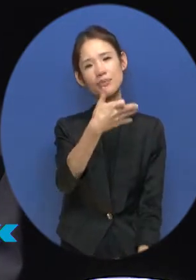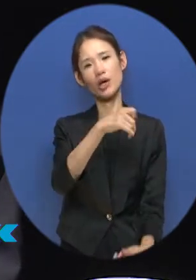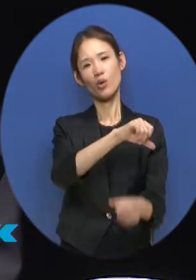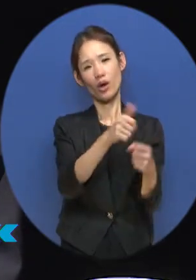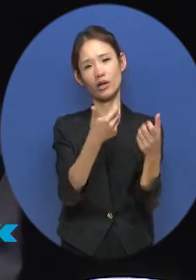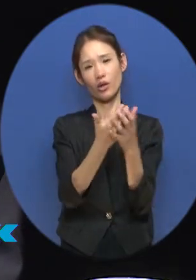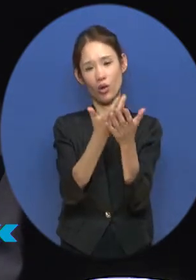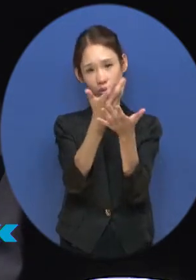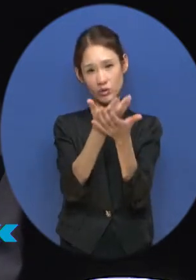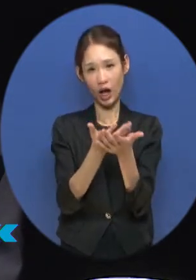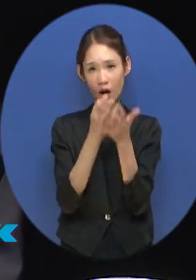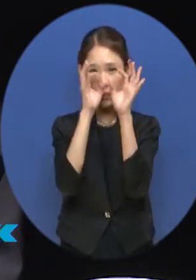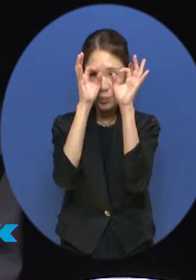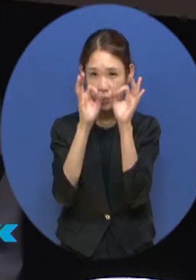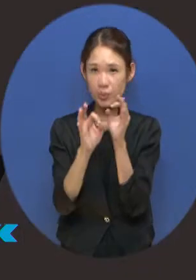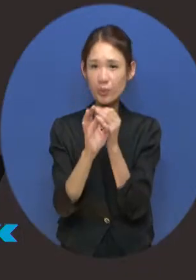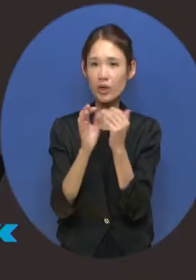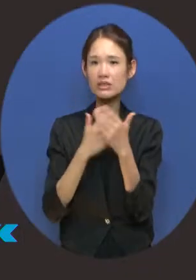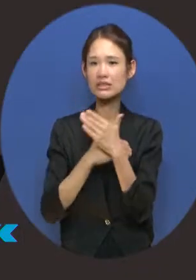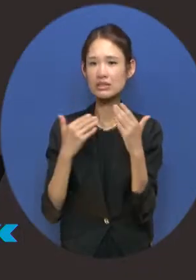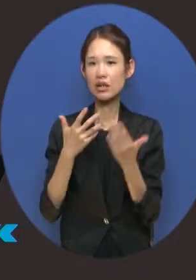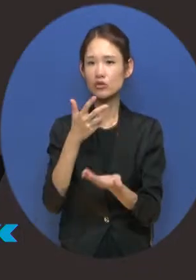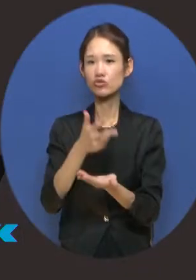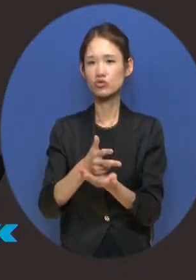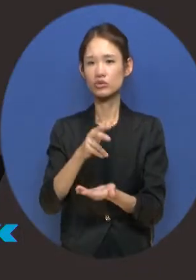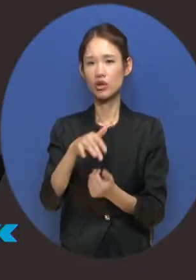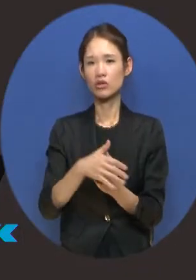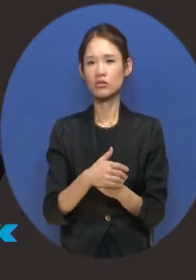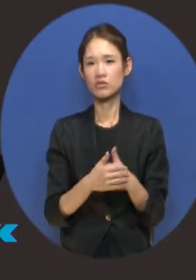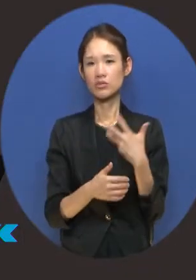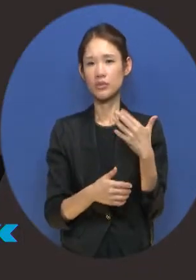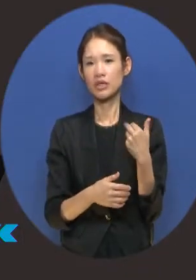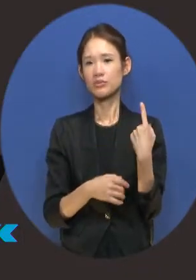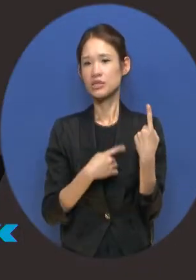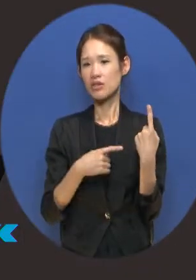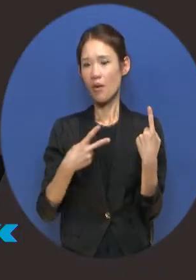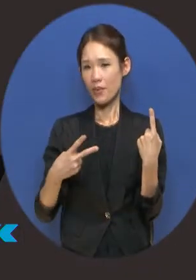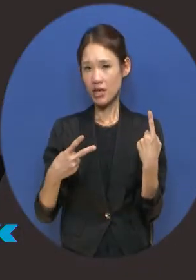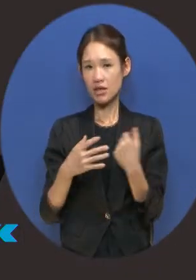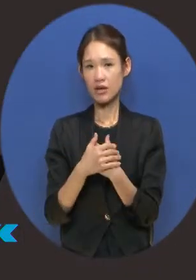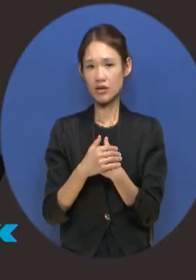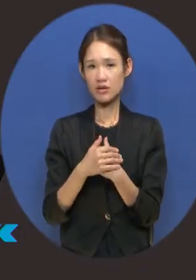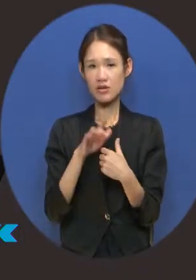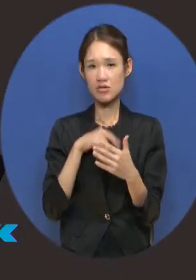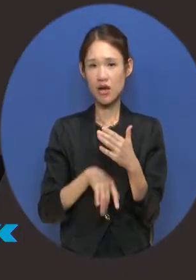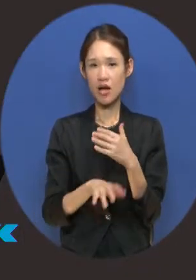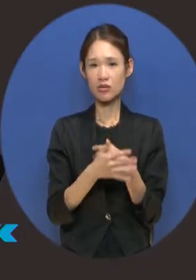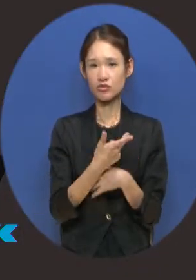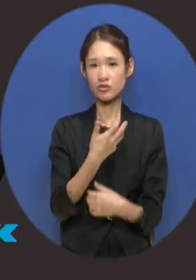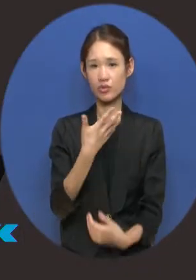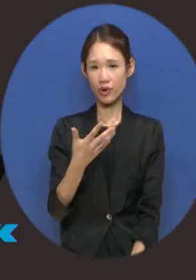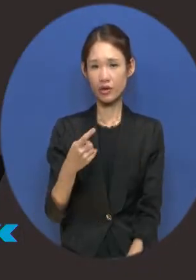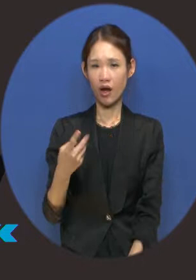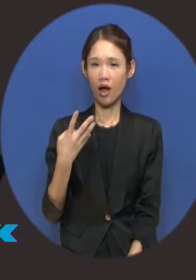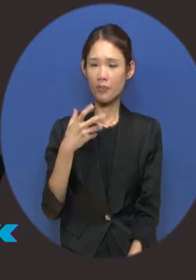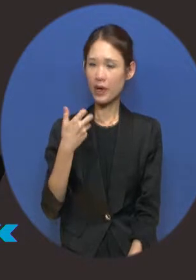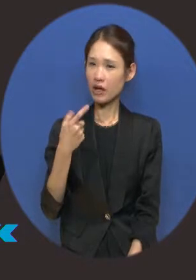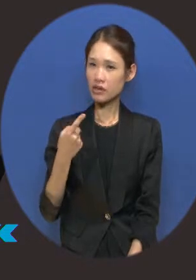의하면 실내 주차장이 81.2, 지하역사가 69.4, 지하도상가가 48.7로